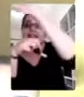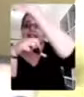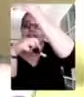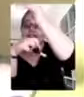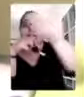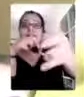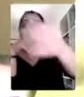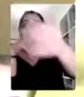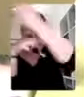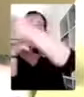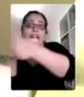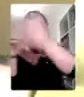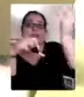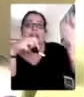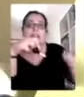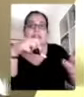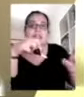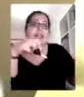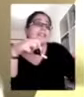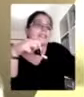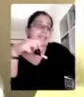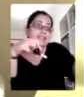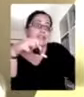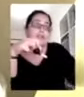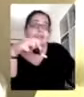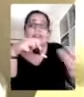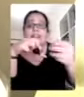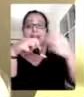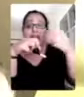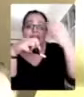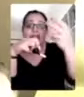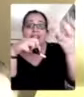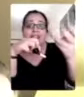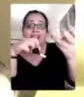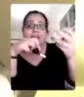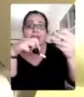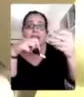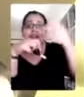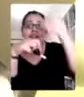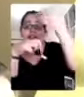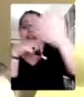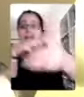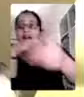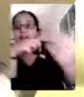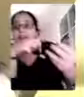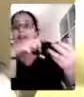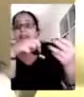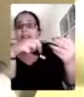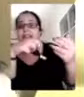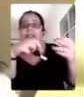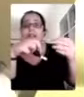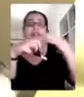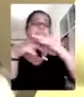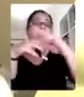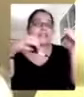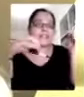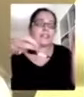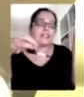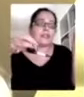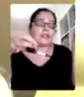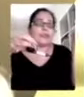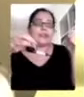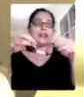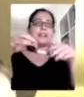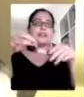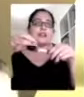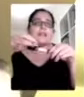içtiklerinde içtiğinde Allen Brothers tat. Kendisi gelse de güzel anlatsa. Ben iyi anlatamadım. Alamadığını ifade ediyor ve farklı